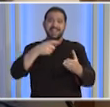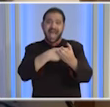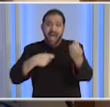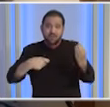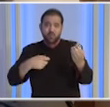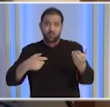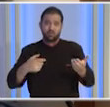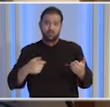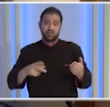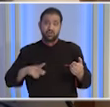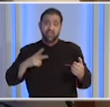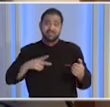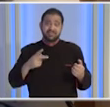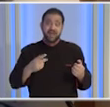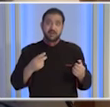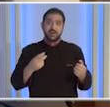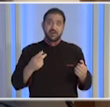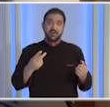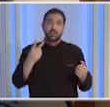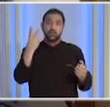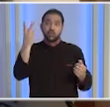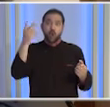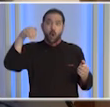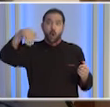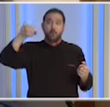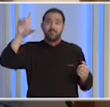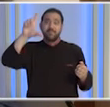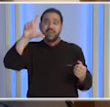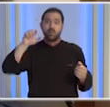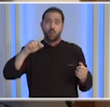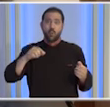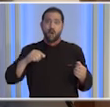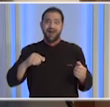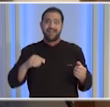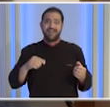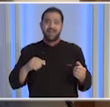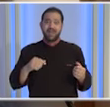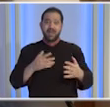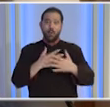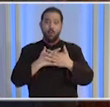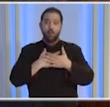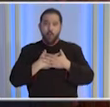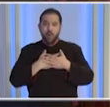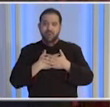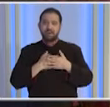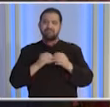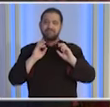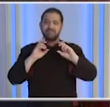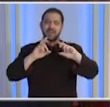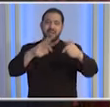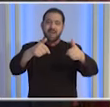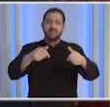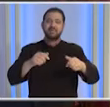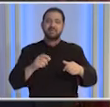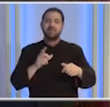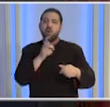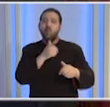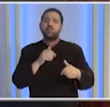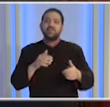2 milioane de bărbați și femei se duc la canal și nu mai apar în viață. Unde conduce asta?